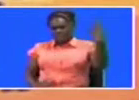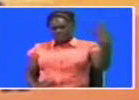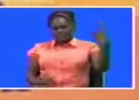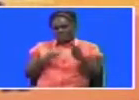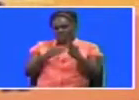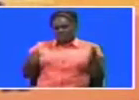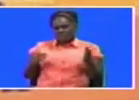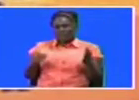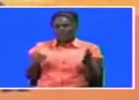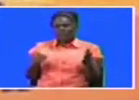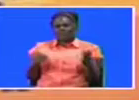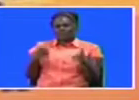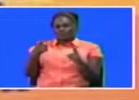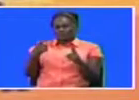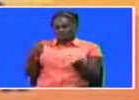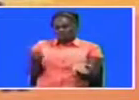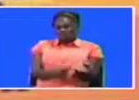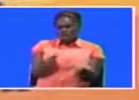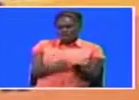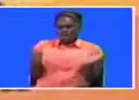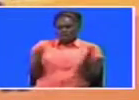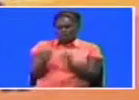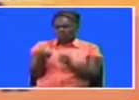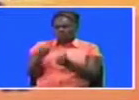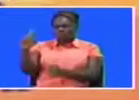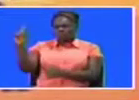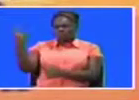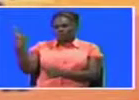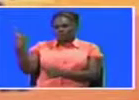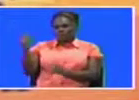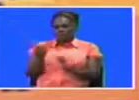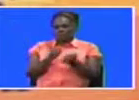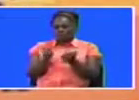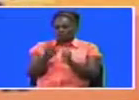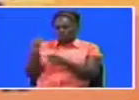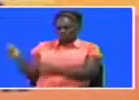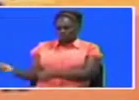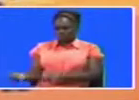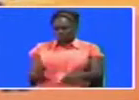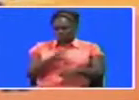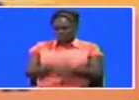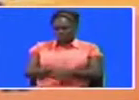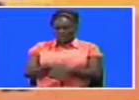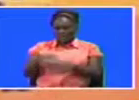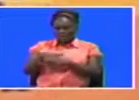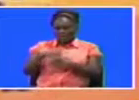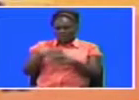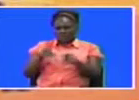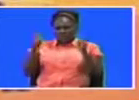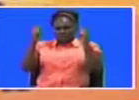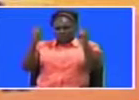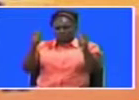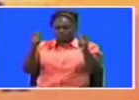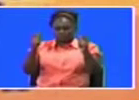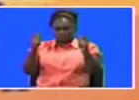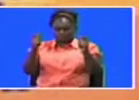ya Weatherhead kutoka Uganda kwenye mechi yao ya kwanza hii leo katika yale mashindano ya magongo ya kuwania ubingwa wa vilabu vya bara la